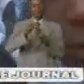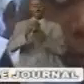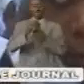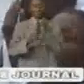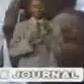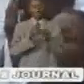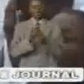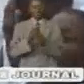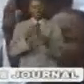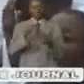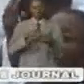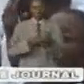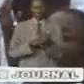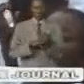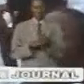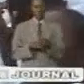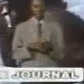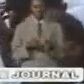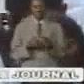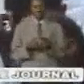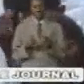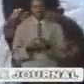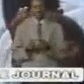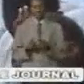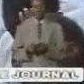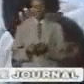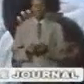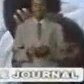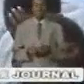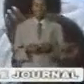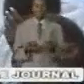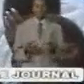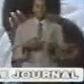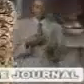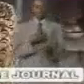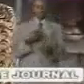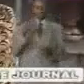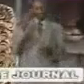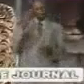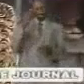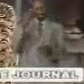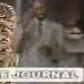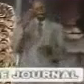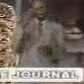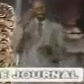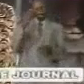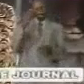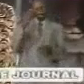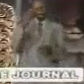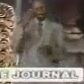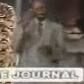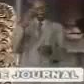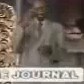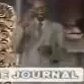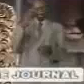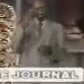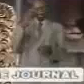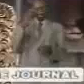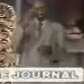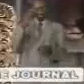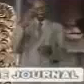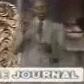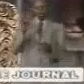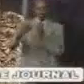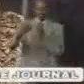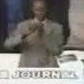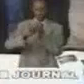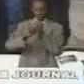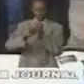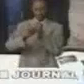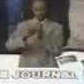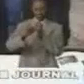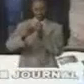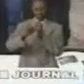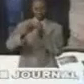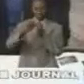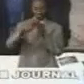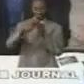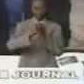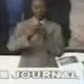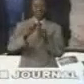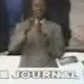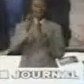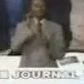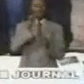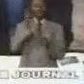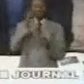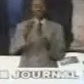opportunité pour sensibiliser les filles sur leurs droits et à plus de sérieux dans les études. car leur avenir